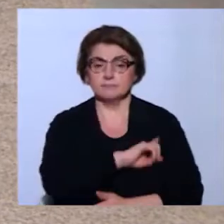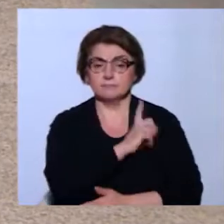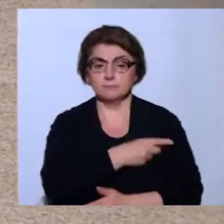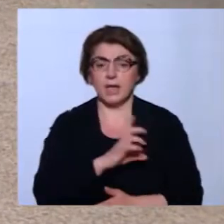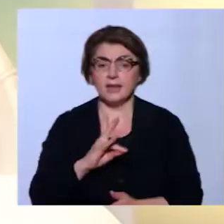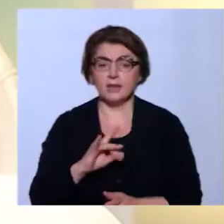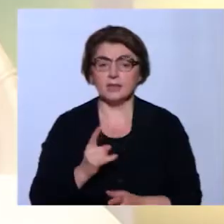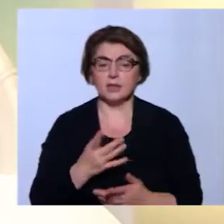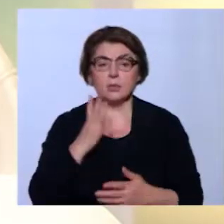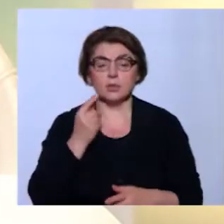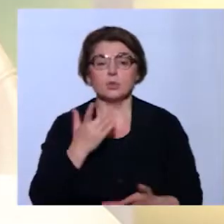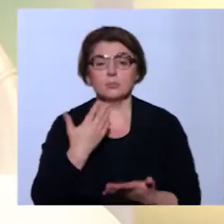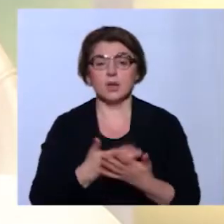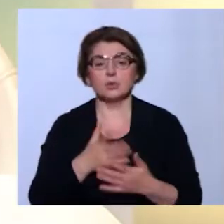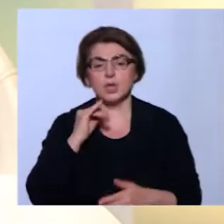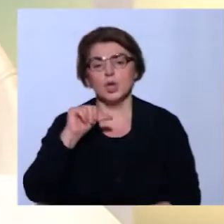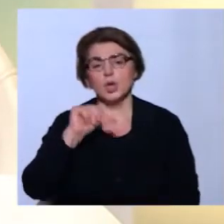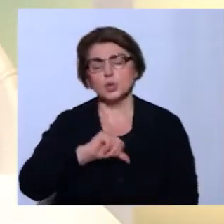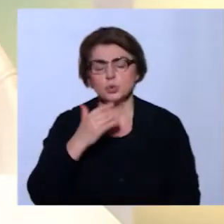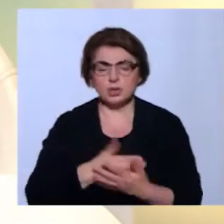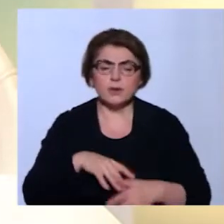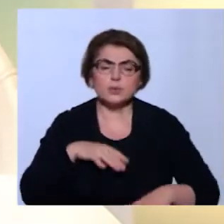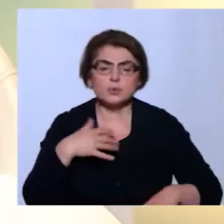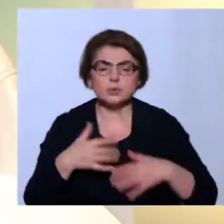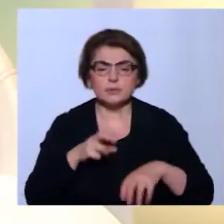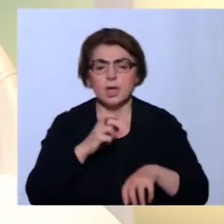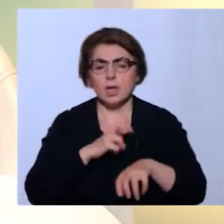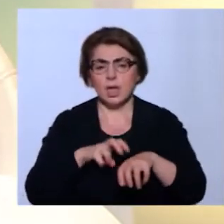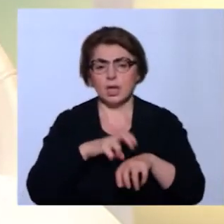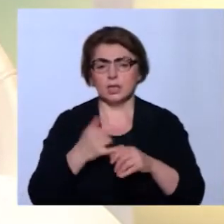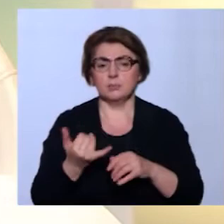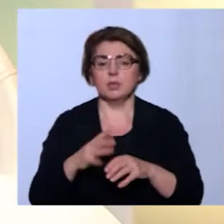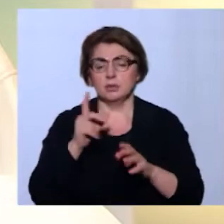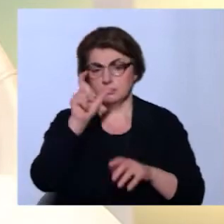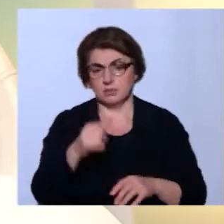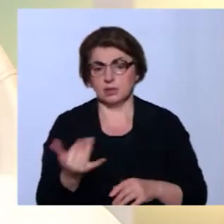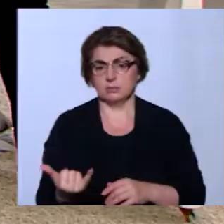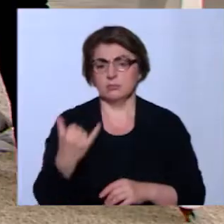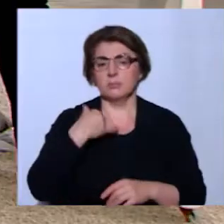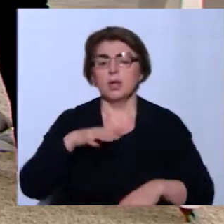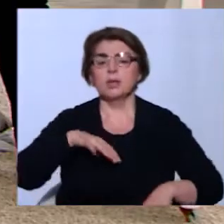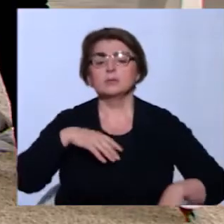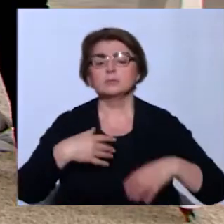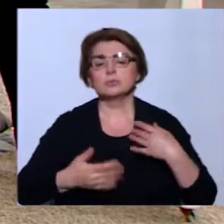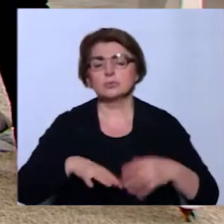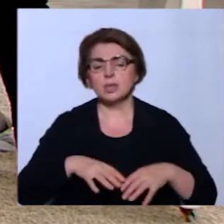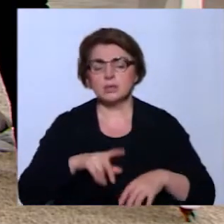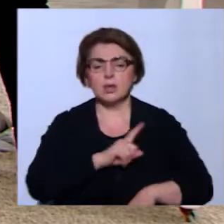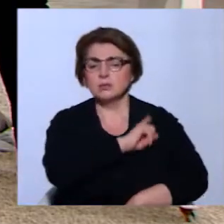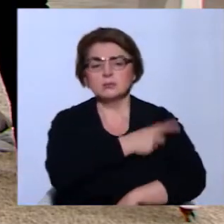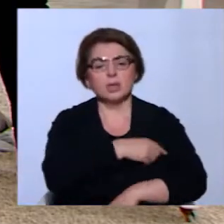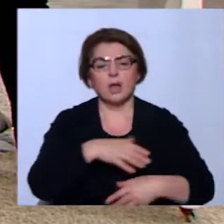როდესაც თქვენ ცუდად ახართ, შეუძლოთ ახართ და ექიმი გესტუმრება, თქვენ ეტყვით, რომ აი ძალა არ მაქვს, გამომელია